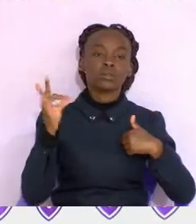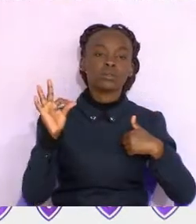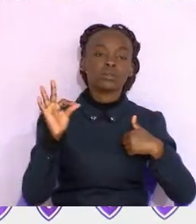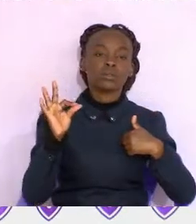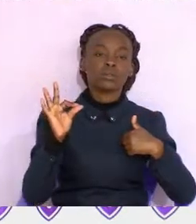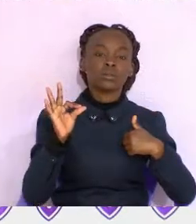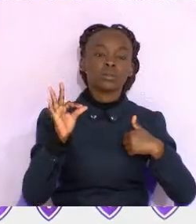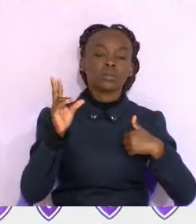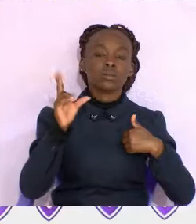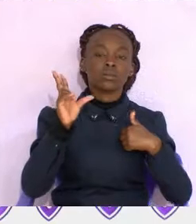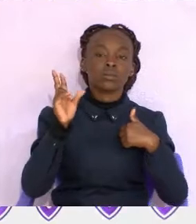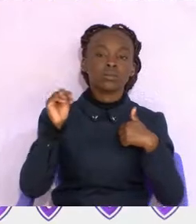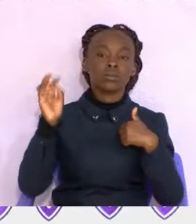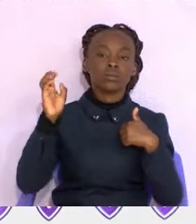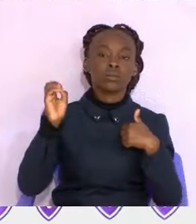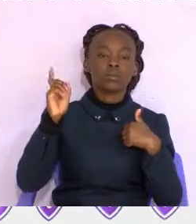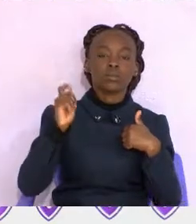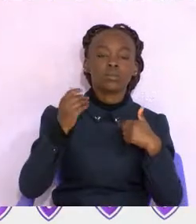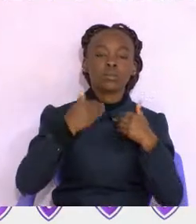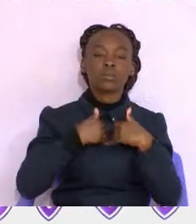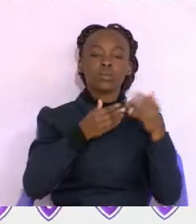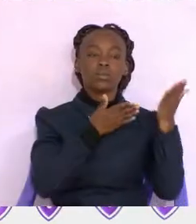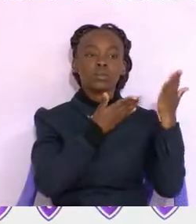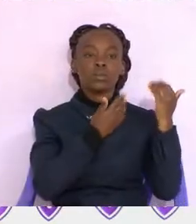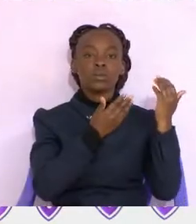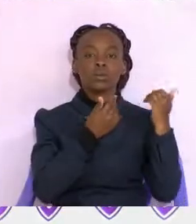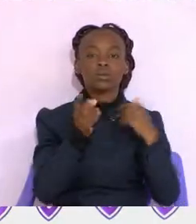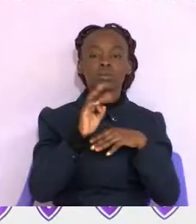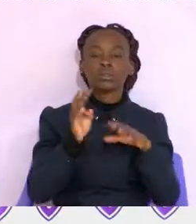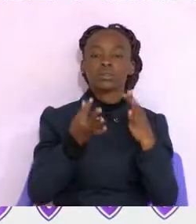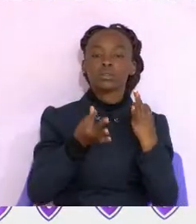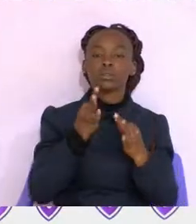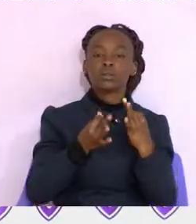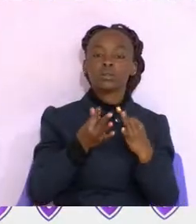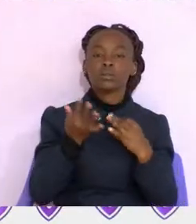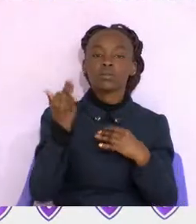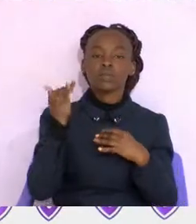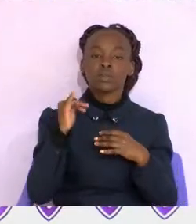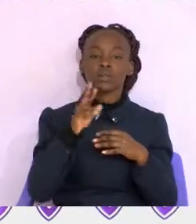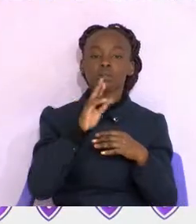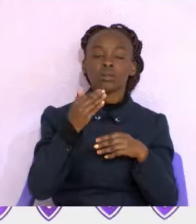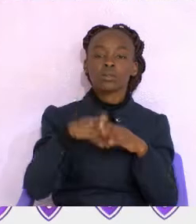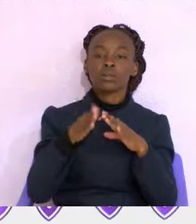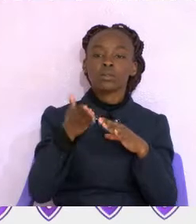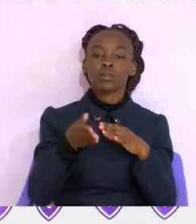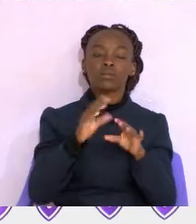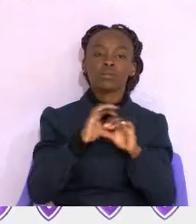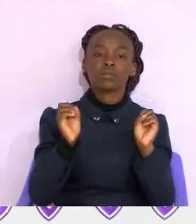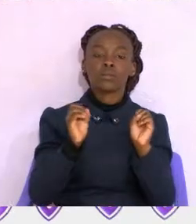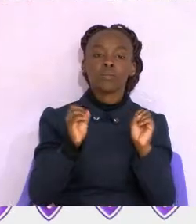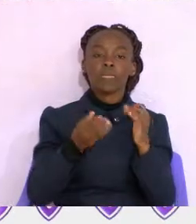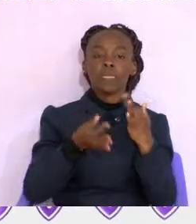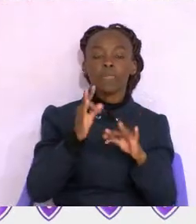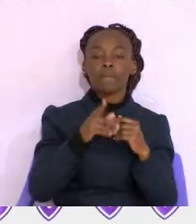ya kuona wamepoteza tumaini. Hawaoni kama watashika wapi ama wapi. Maana unapoangalia kando na kando unaona roho